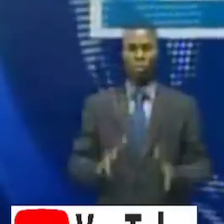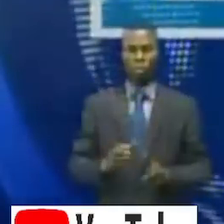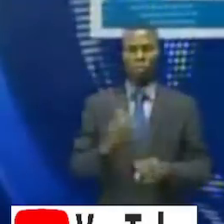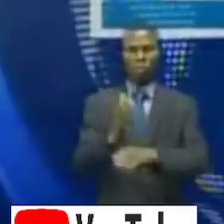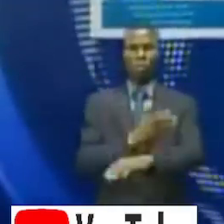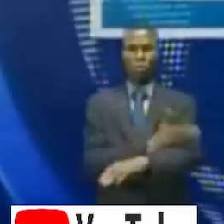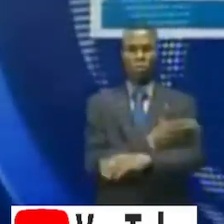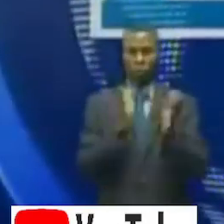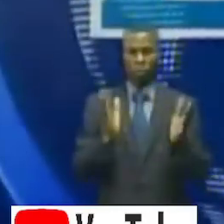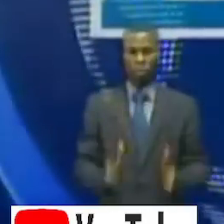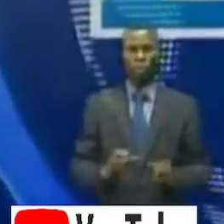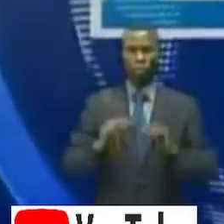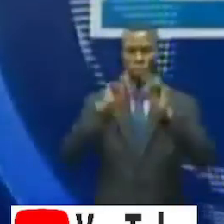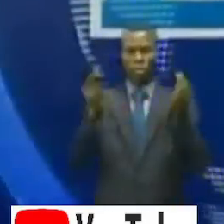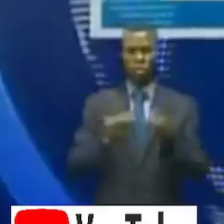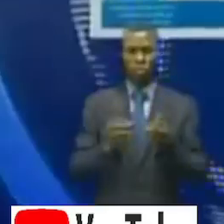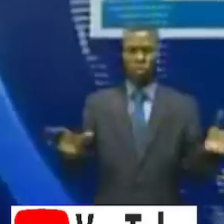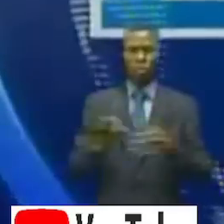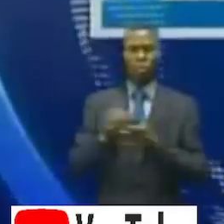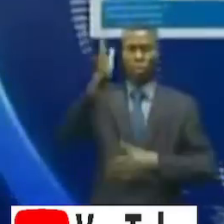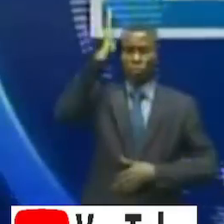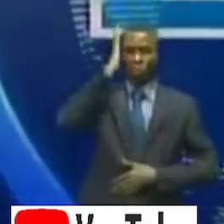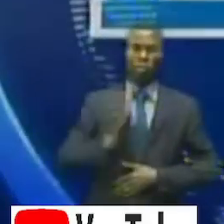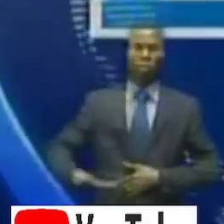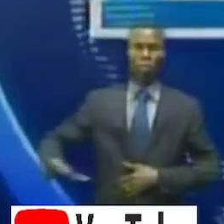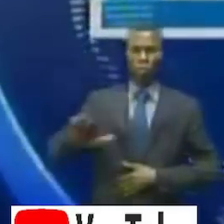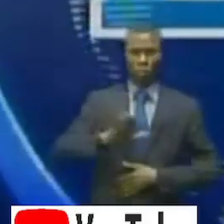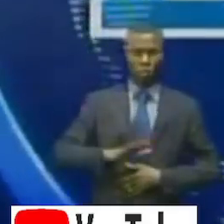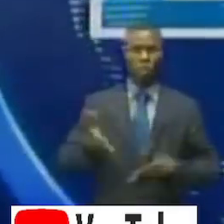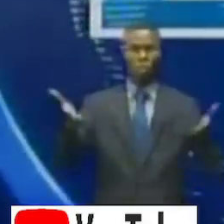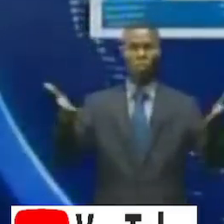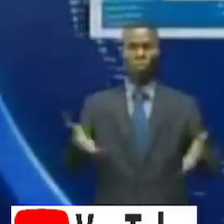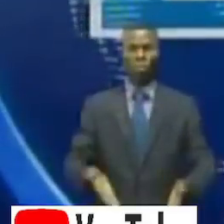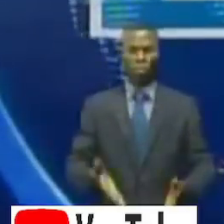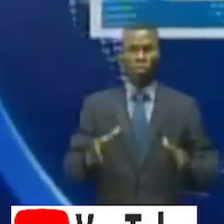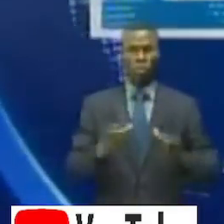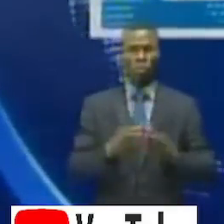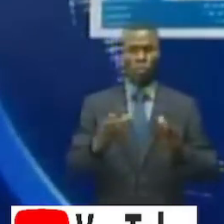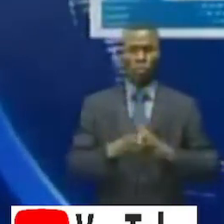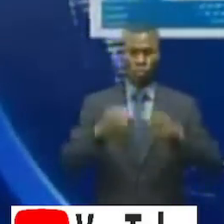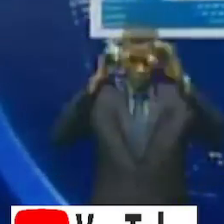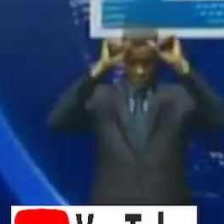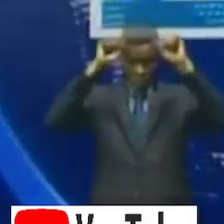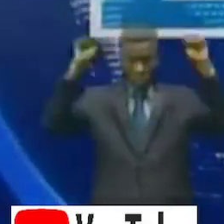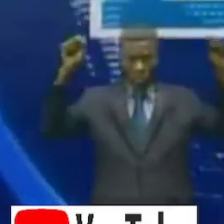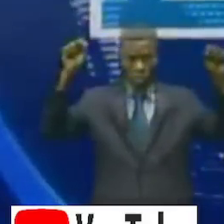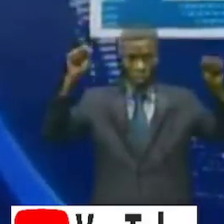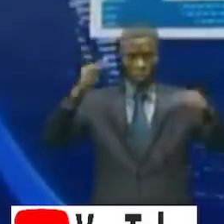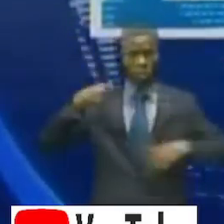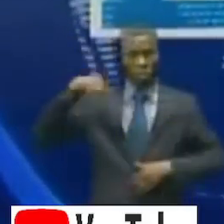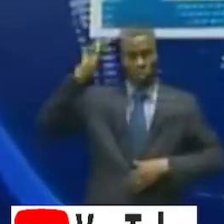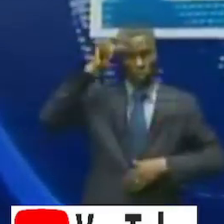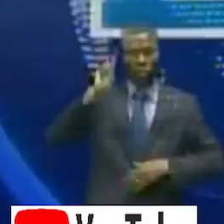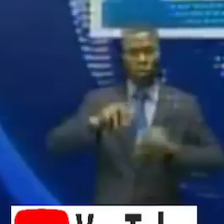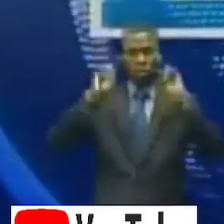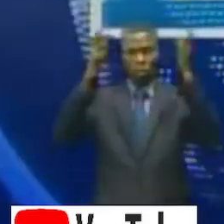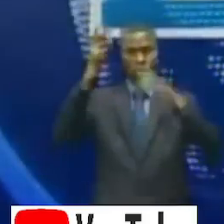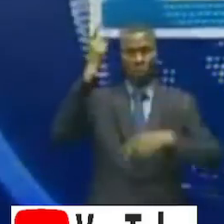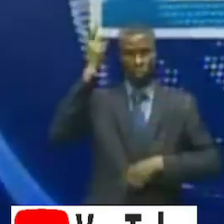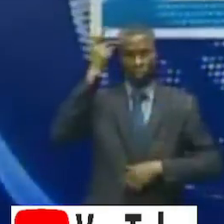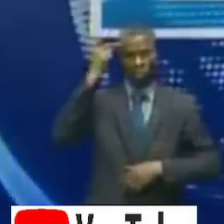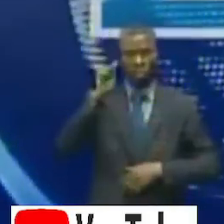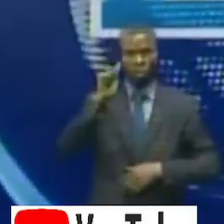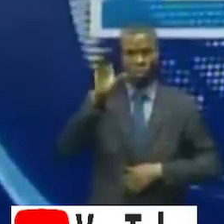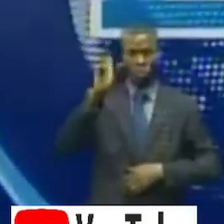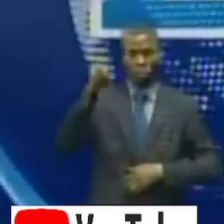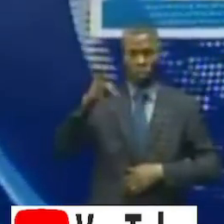Progressistes, un parti membre de l'Union Sacrée de la Nation, existe avec comme président le gouverneur de la ville de Kinshasa. Devant plus de